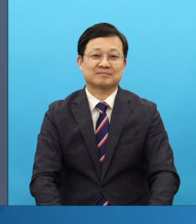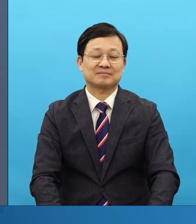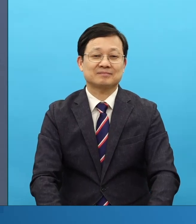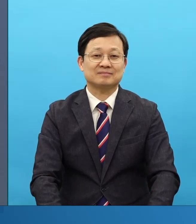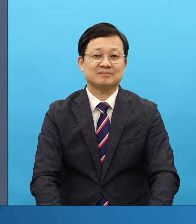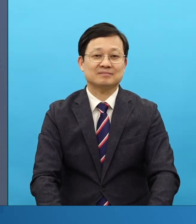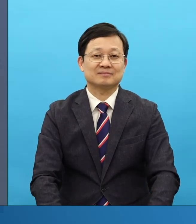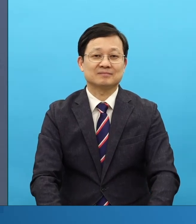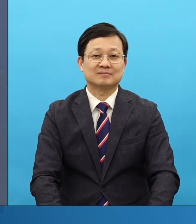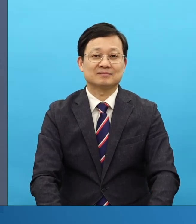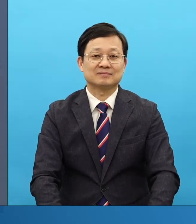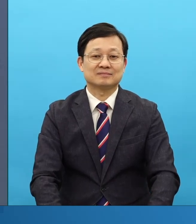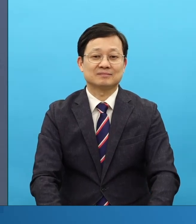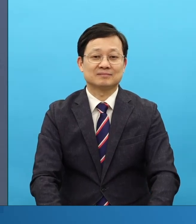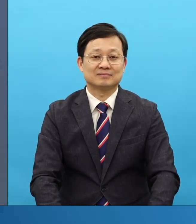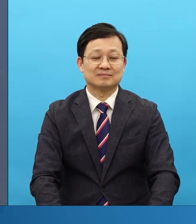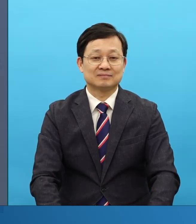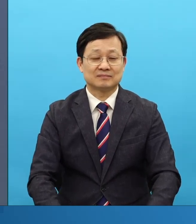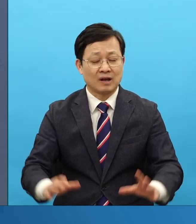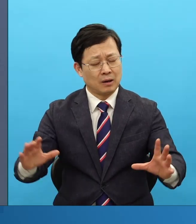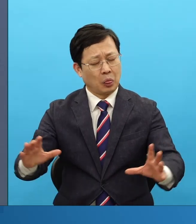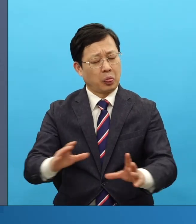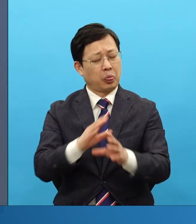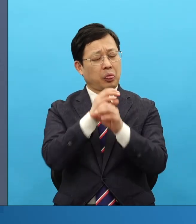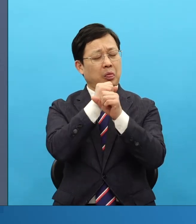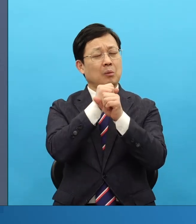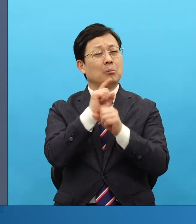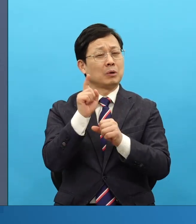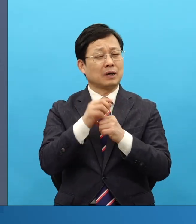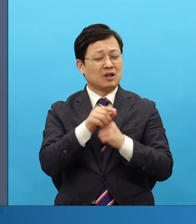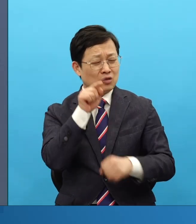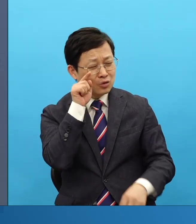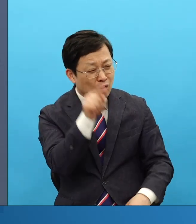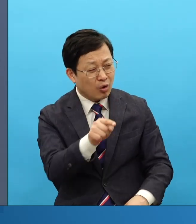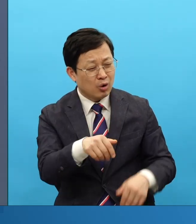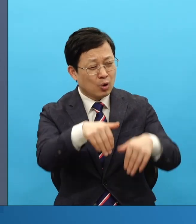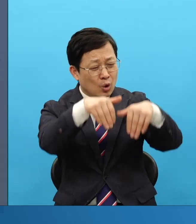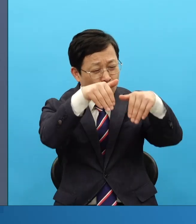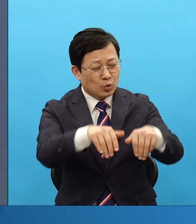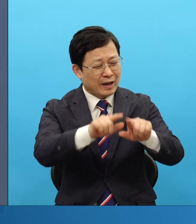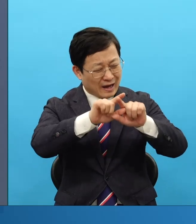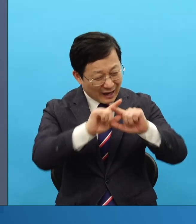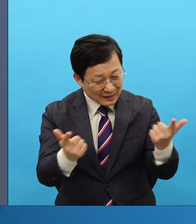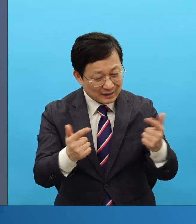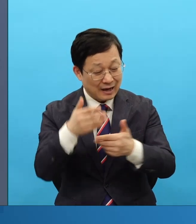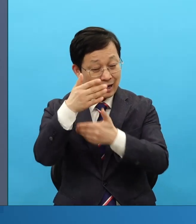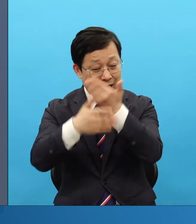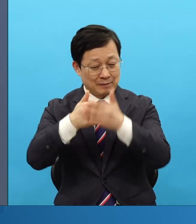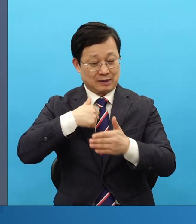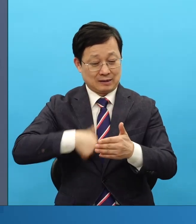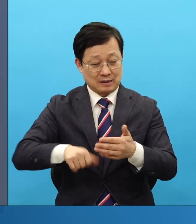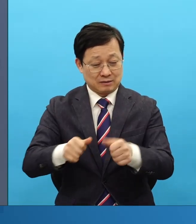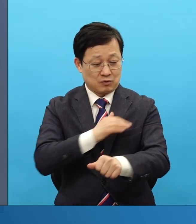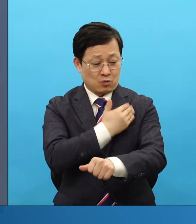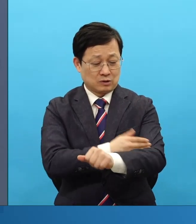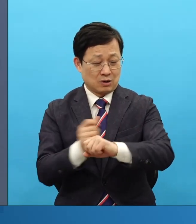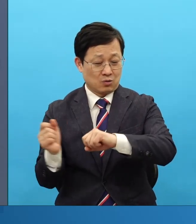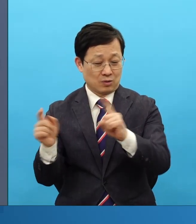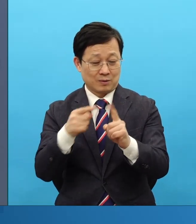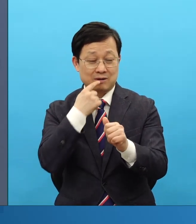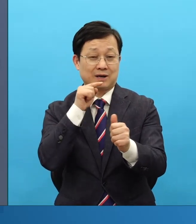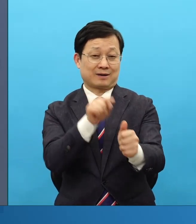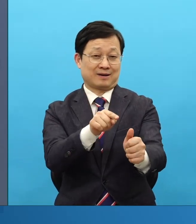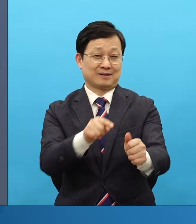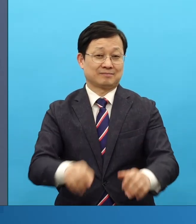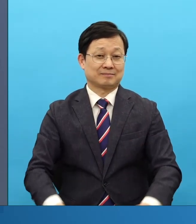feasts and the covenant of this. 한마디로 뭡니까? Then what is 이제 it in one word? 노예가 아닙니다. 신분 회복해. You are no longer a slave. You have restored your